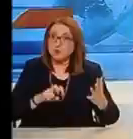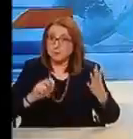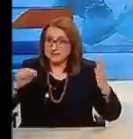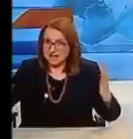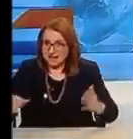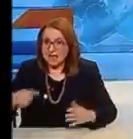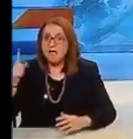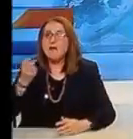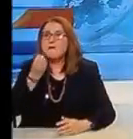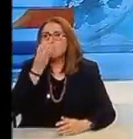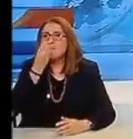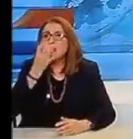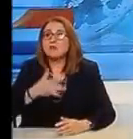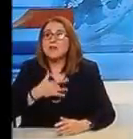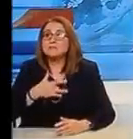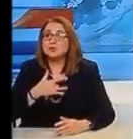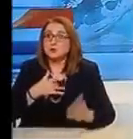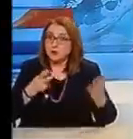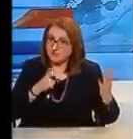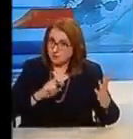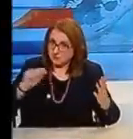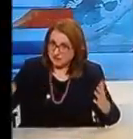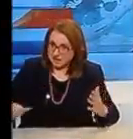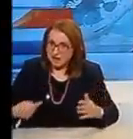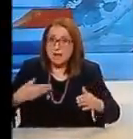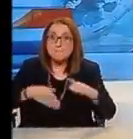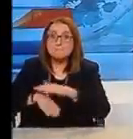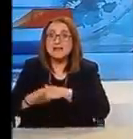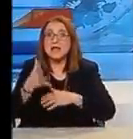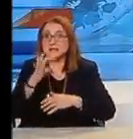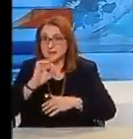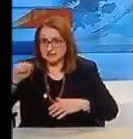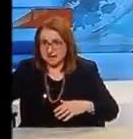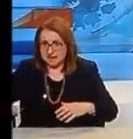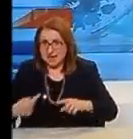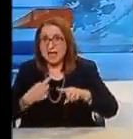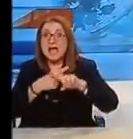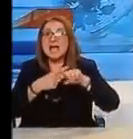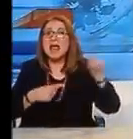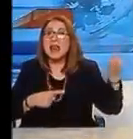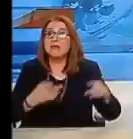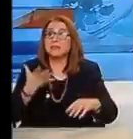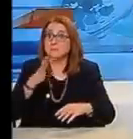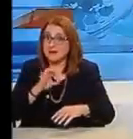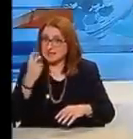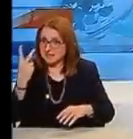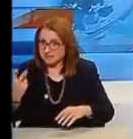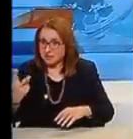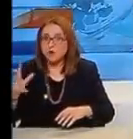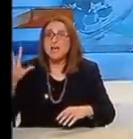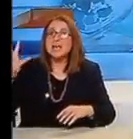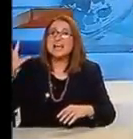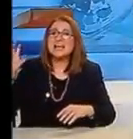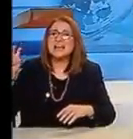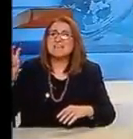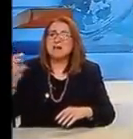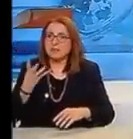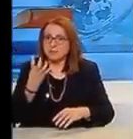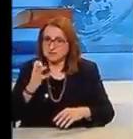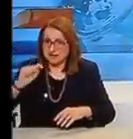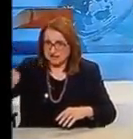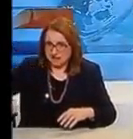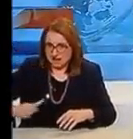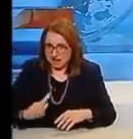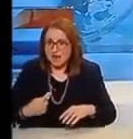Ψυχικού με 73, ο Δήμος Πειραιά με 59, ο Δήμος Χαλανδρίου με 52, ο Δήμος Γλυφάδας με 49, ο